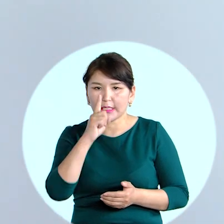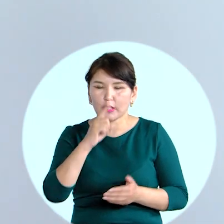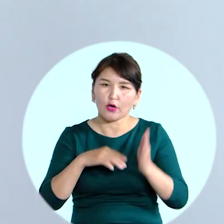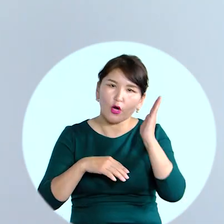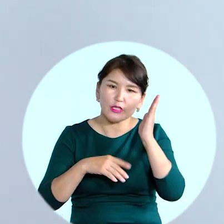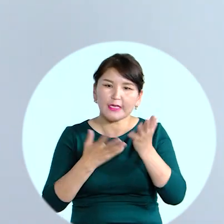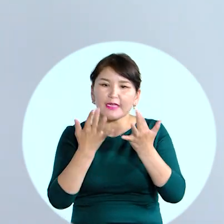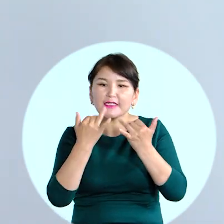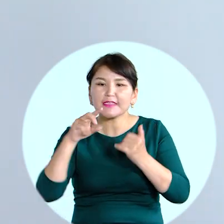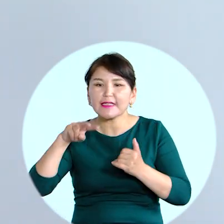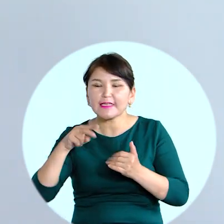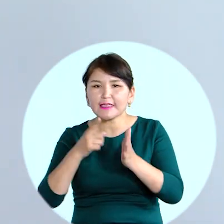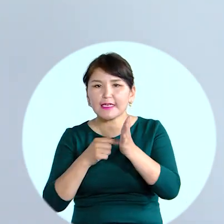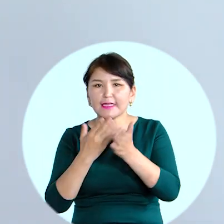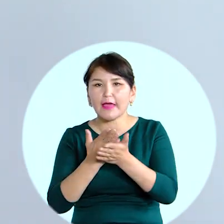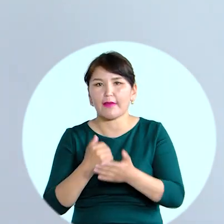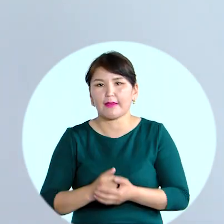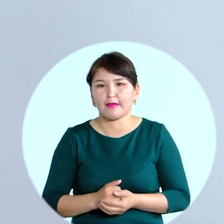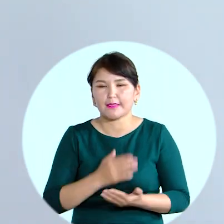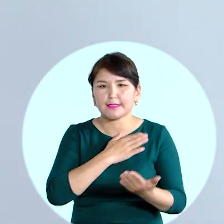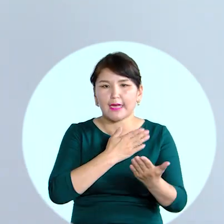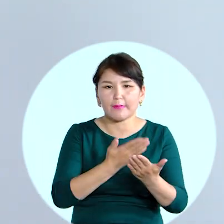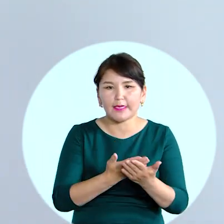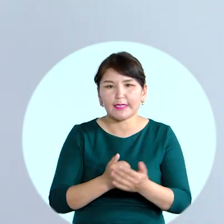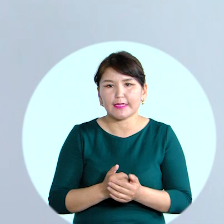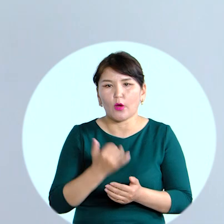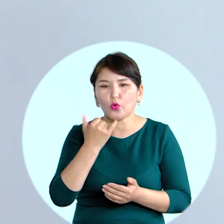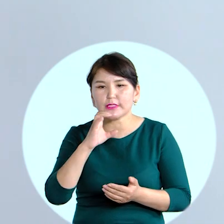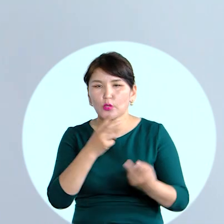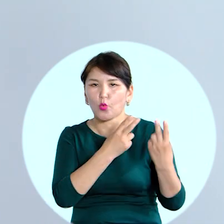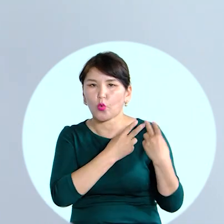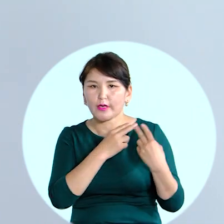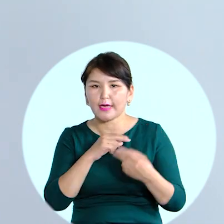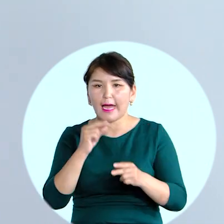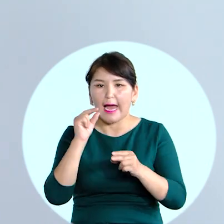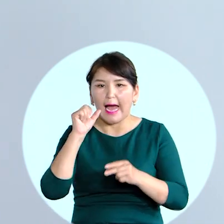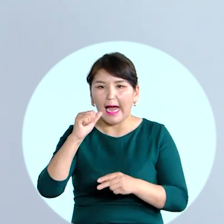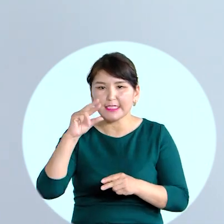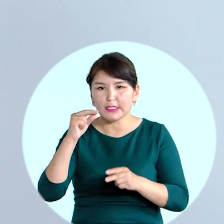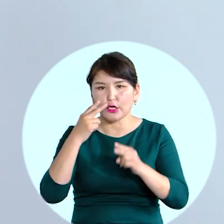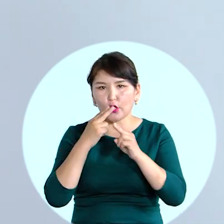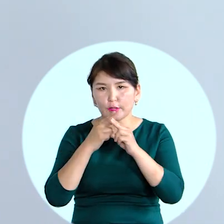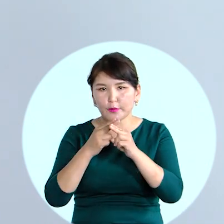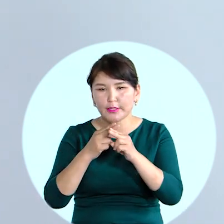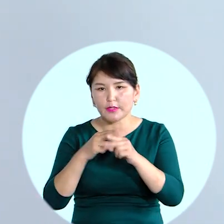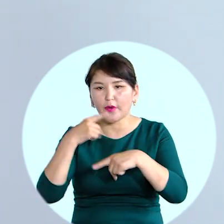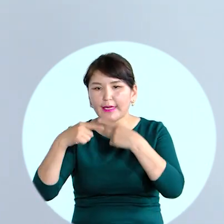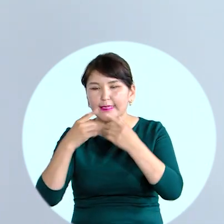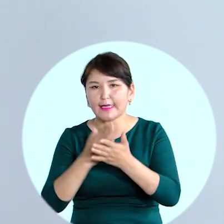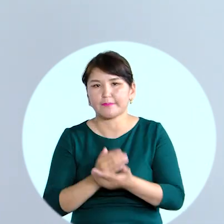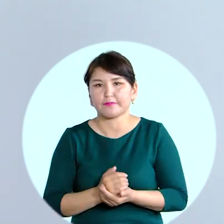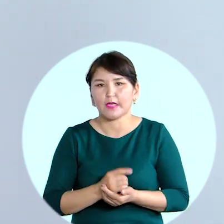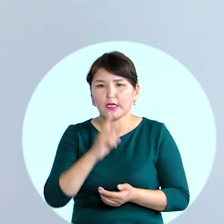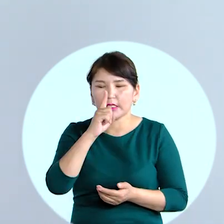яам, эрүүл мэндийн яамны хамтарсан сайдын тушаалаар 2017 онд А245 тушаалыг гаргасан. За, уг тушаал нь